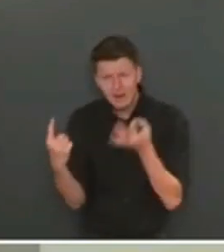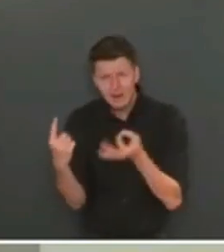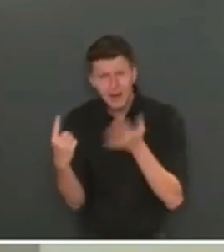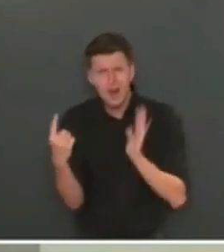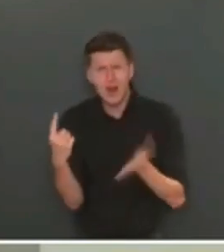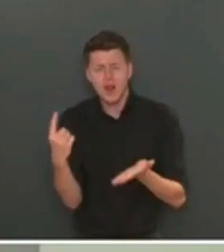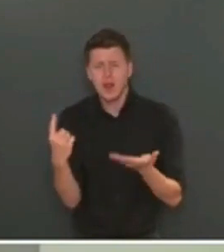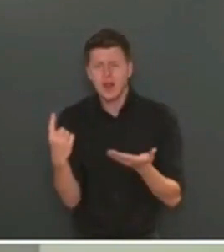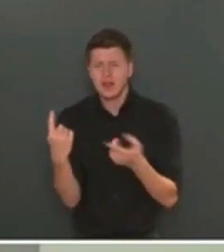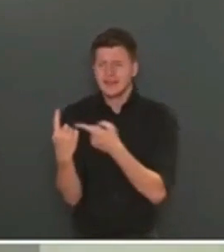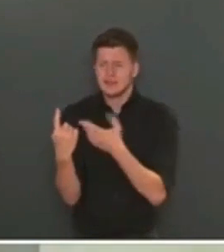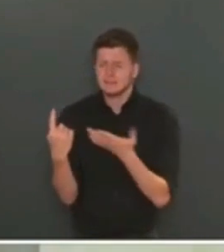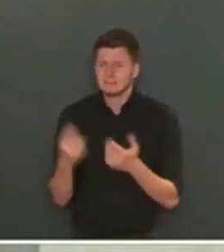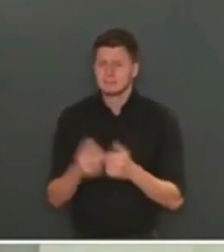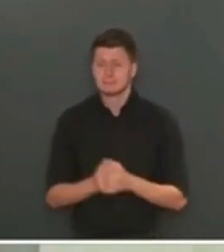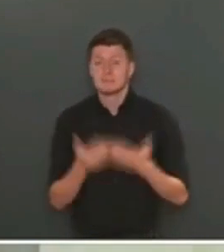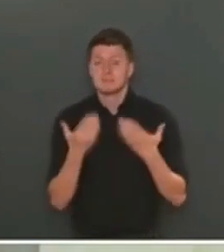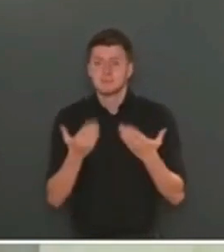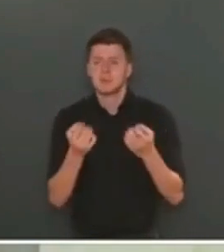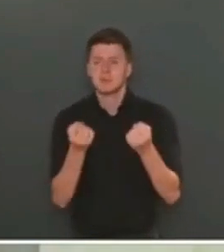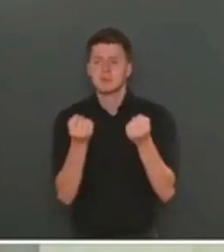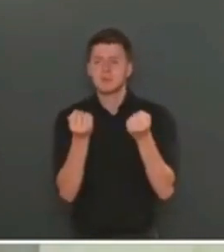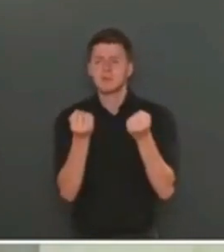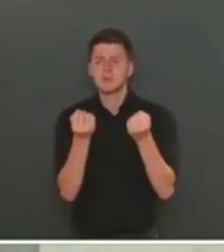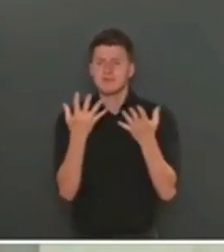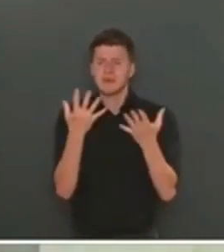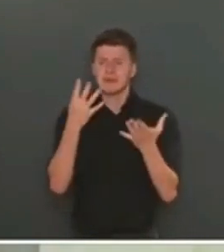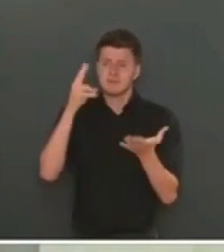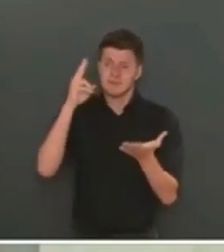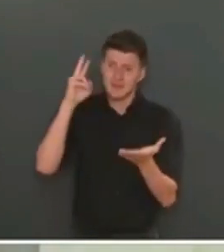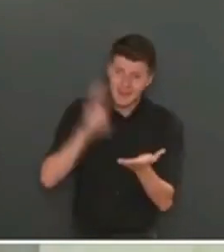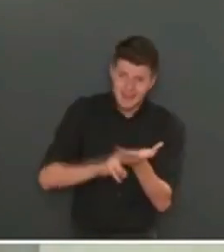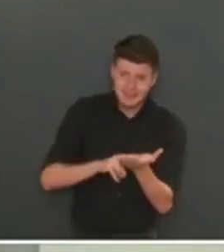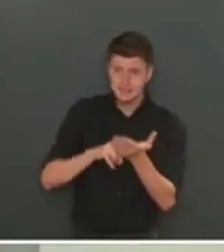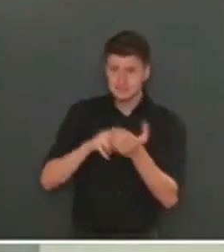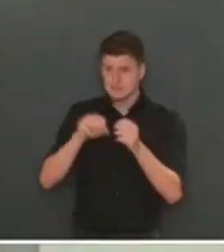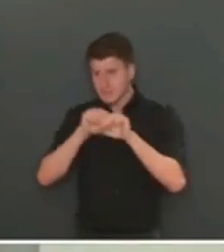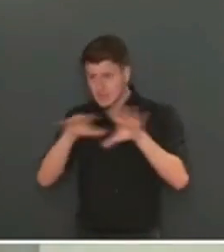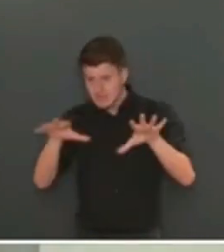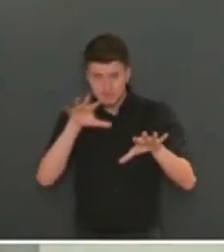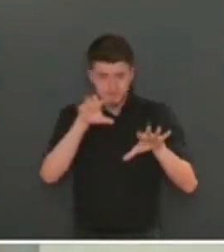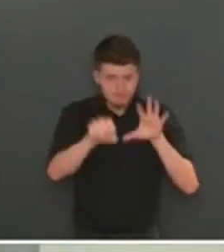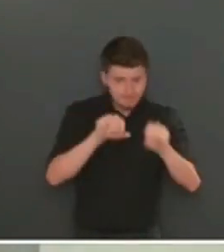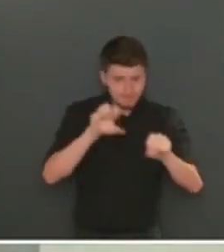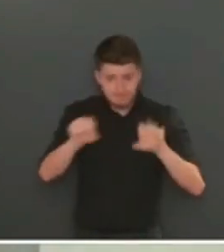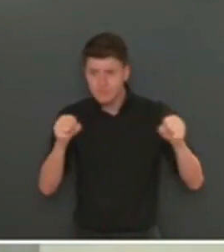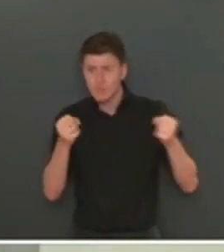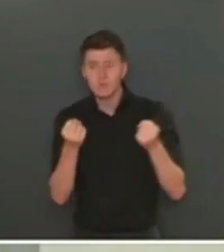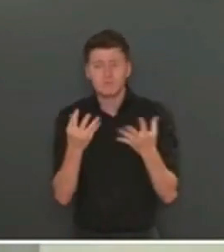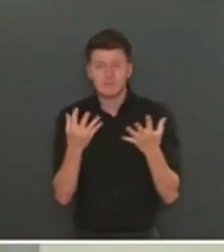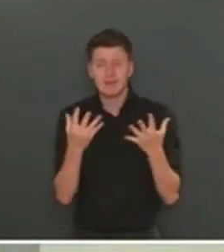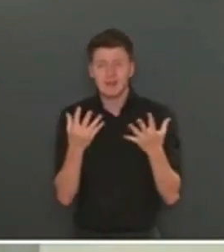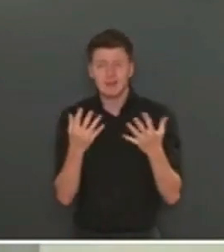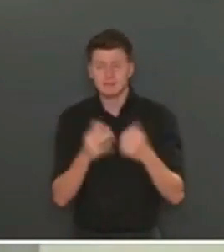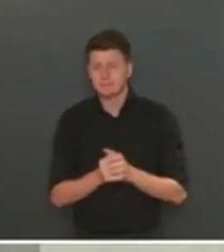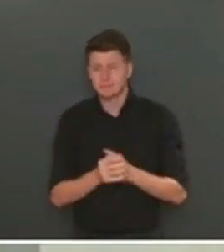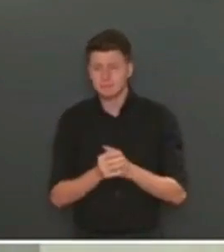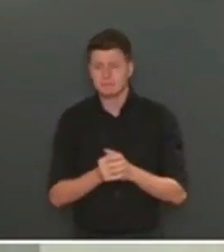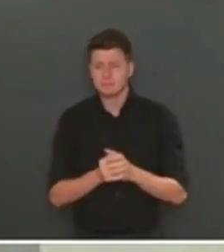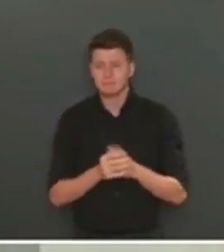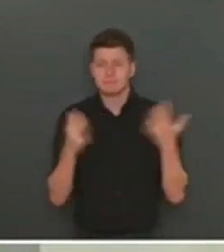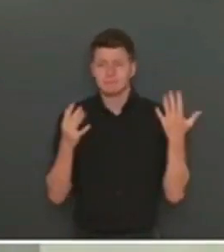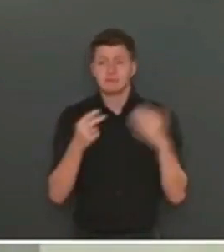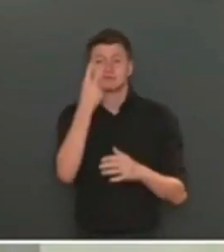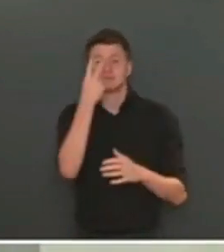يتمكنوا عاماً ميلان مرة اخرى من زيادة المتاجر وتصر رئيسة الوزراء على الشخصا كحد اقصى